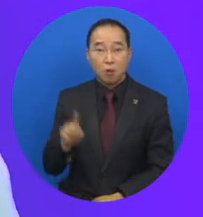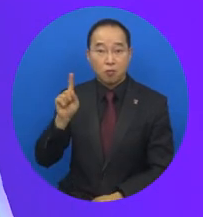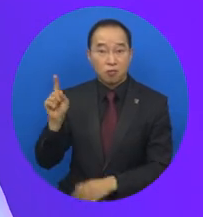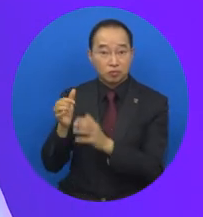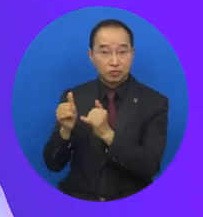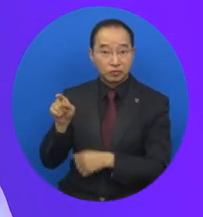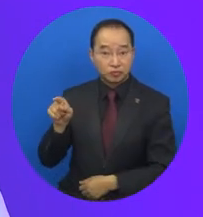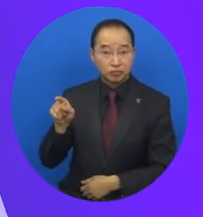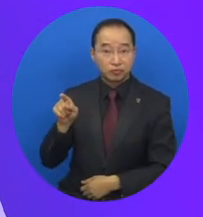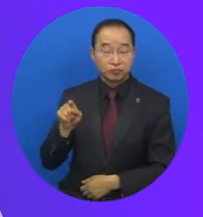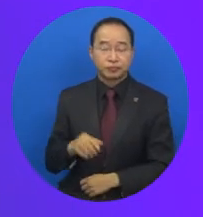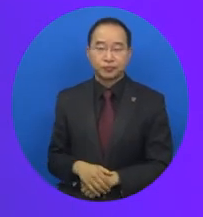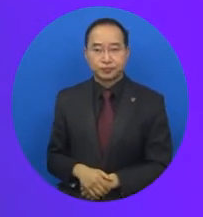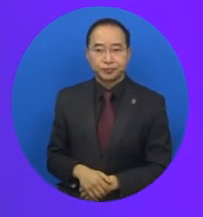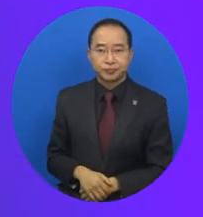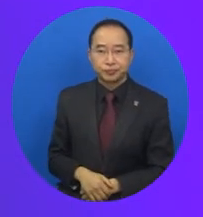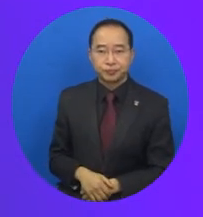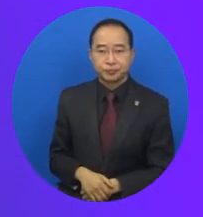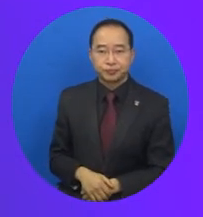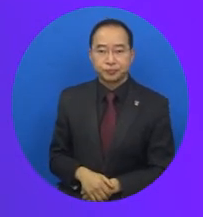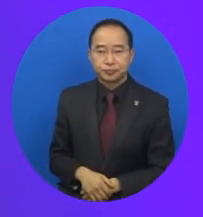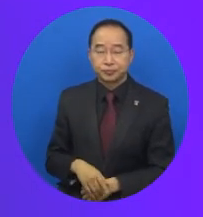어떤 분이 저에게